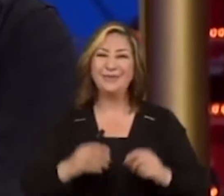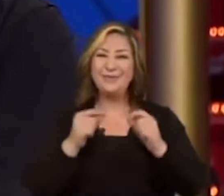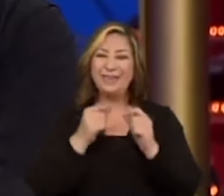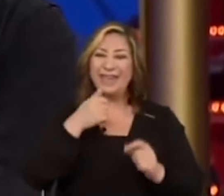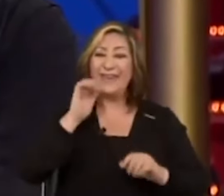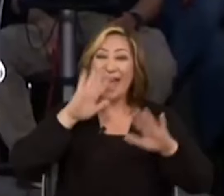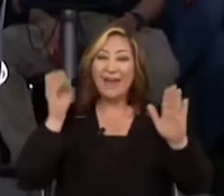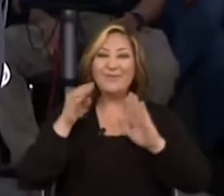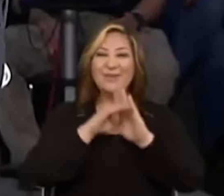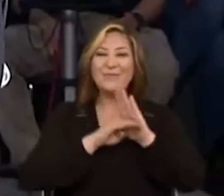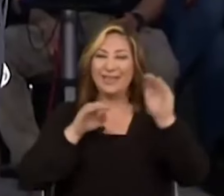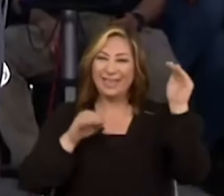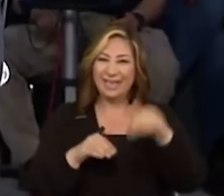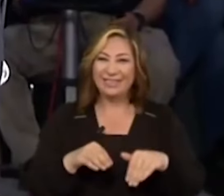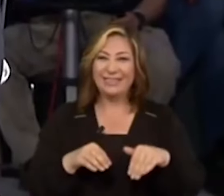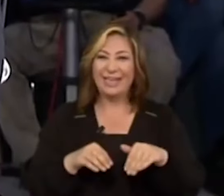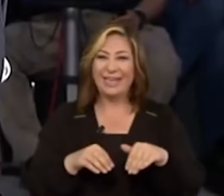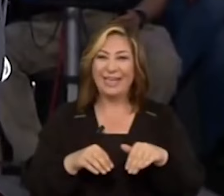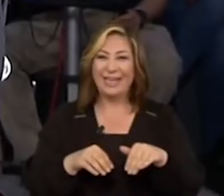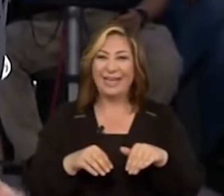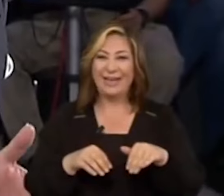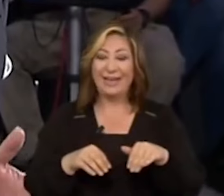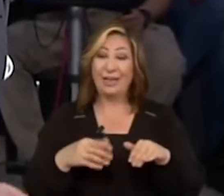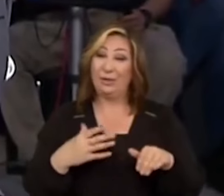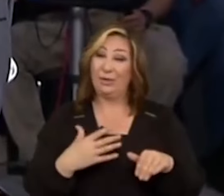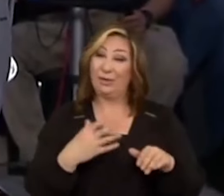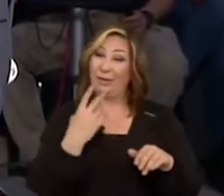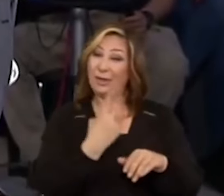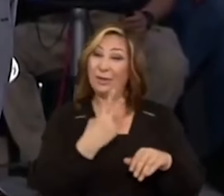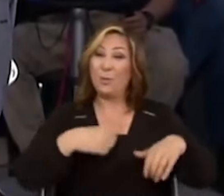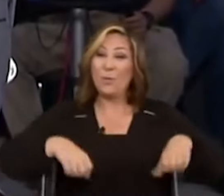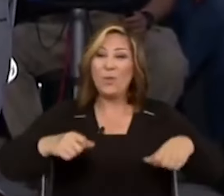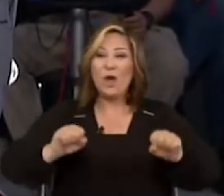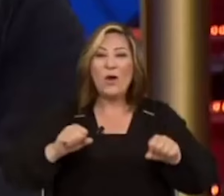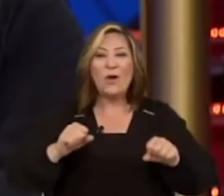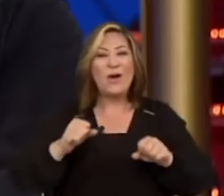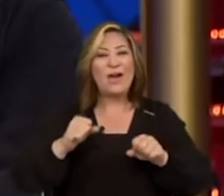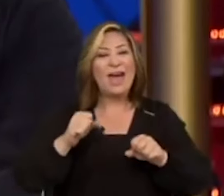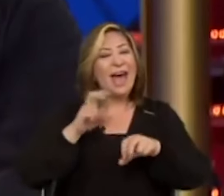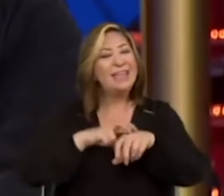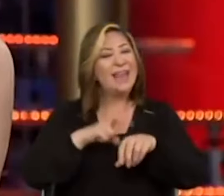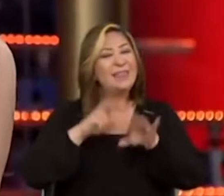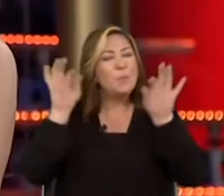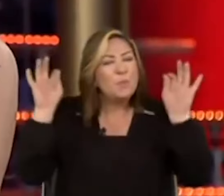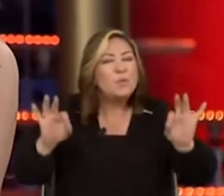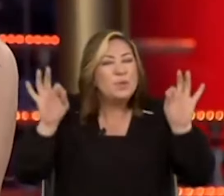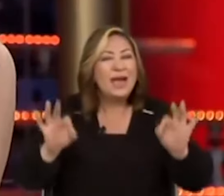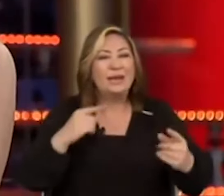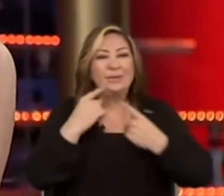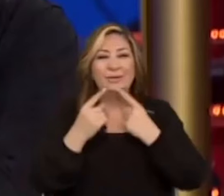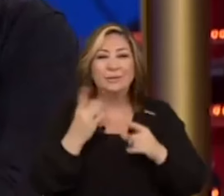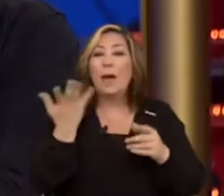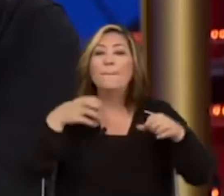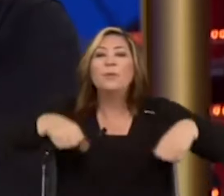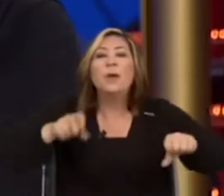Bülent abi her programımıza geldiğinde... kendisinin motor maceralarından mutlaka söz ediyoruz. Daha